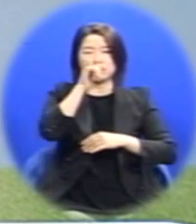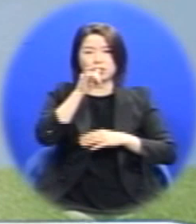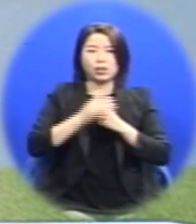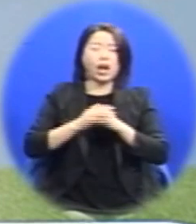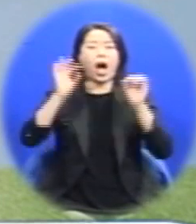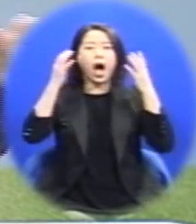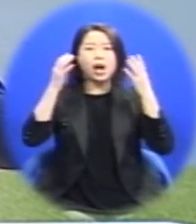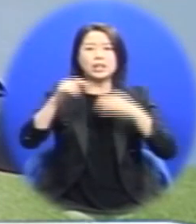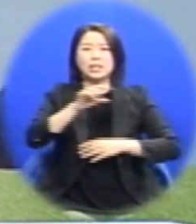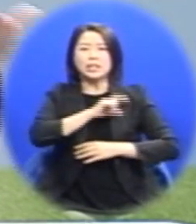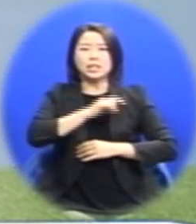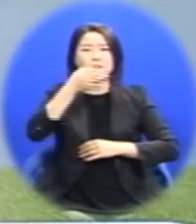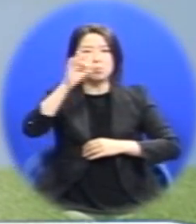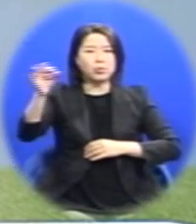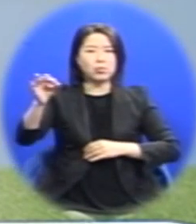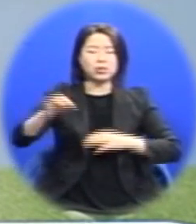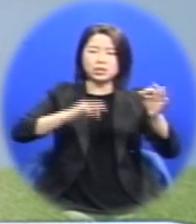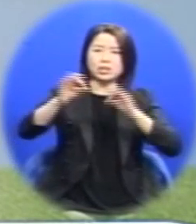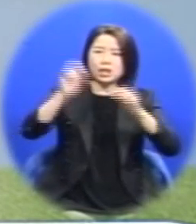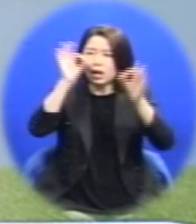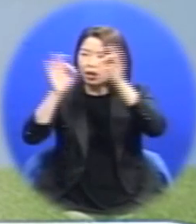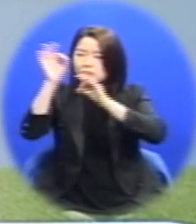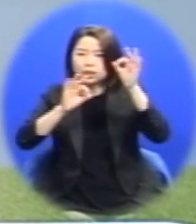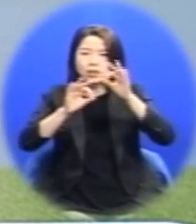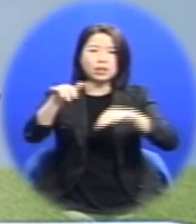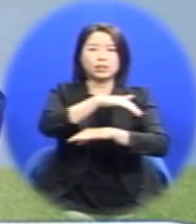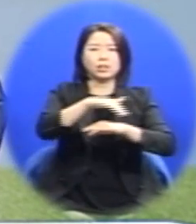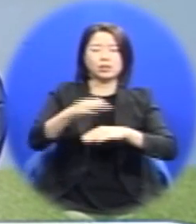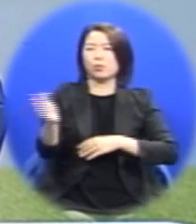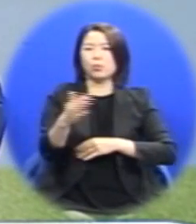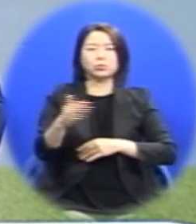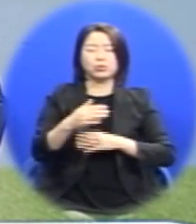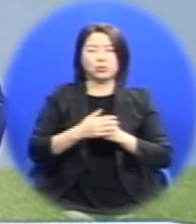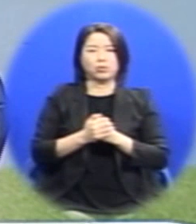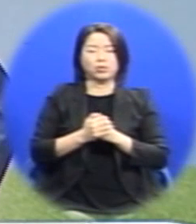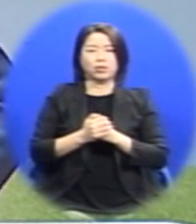있었습니다. 아이 이름을 부르면서 막 시장을 돌아다니면서 아이를 찾아도 아이가 없어요.